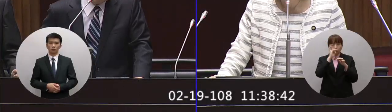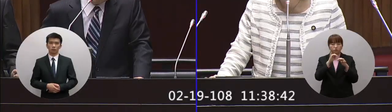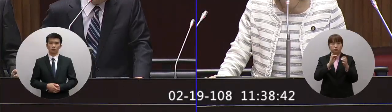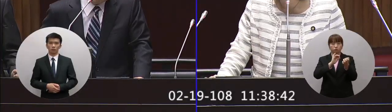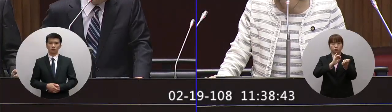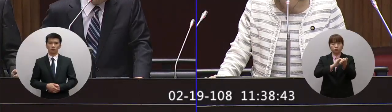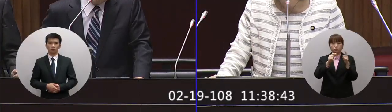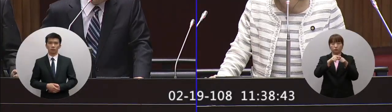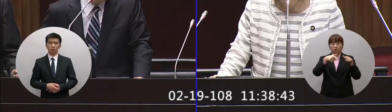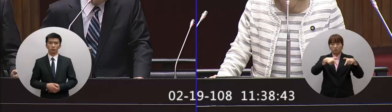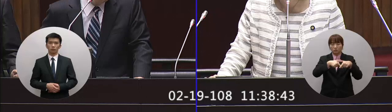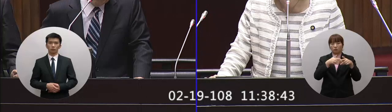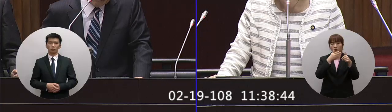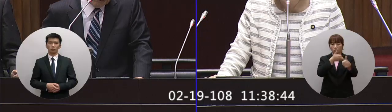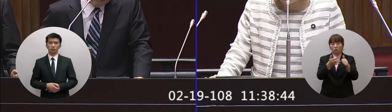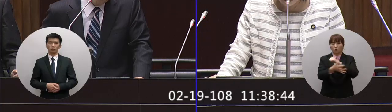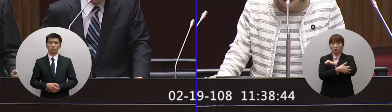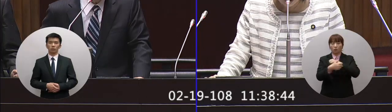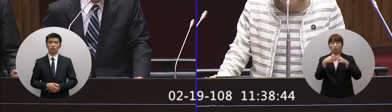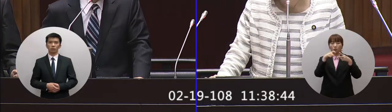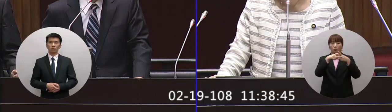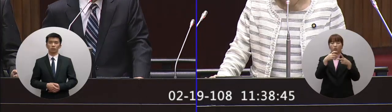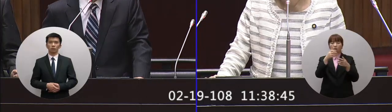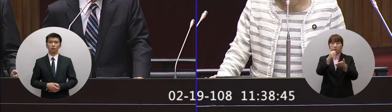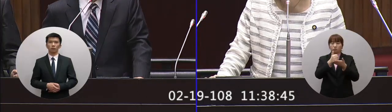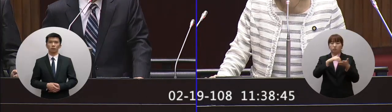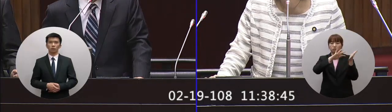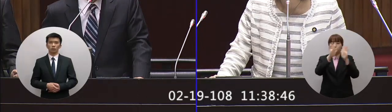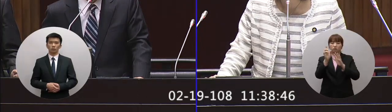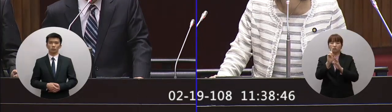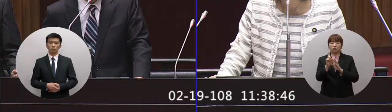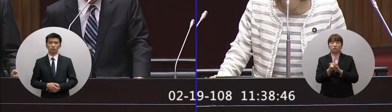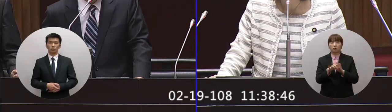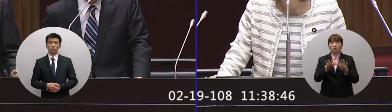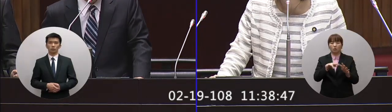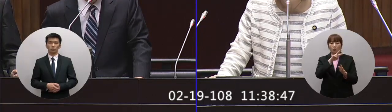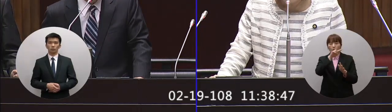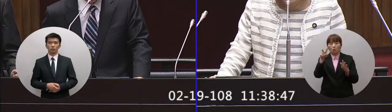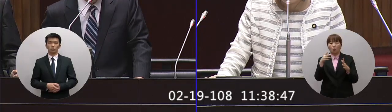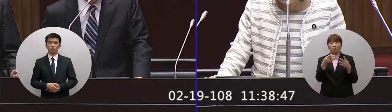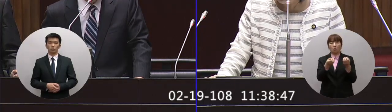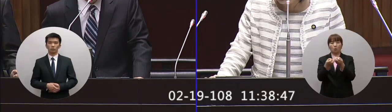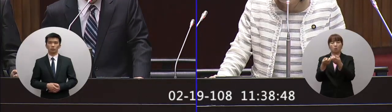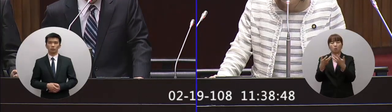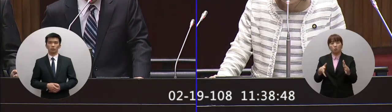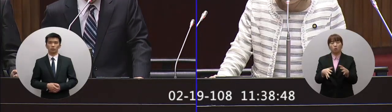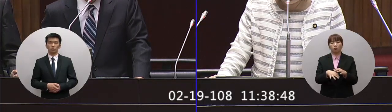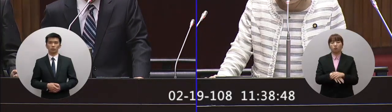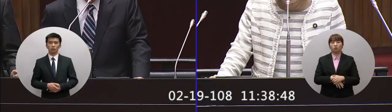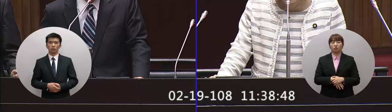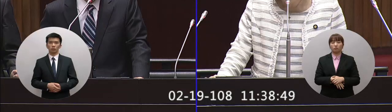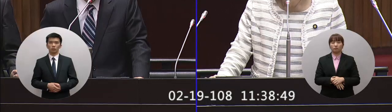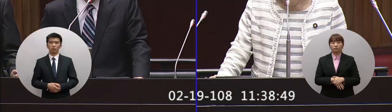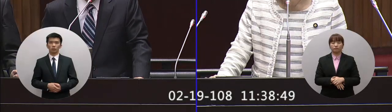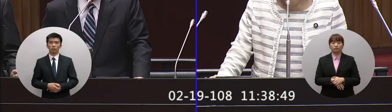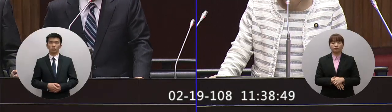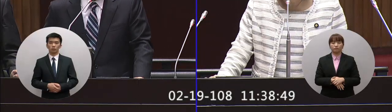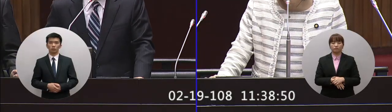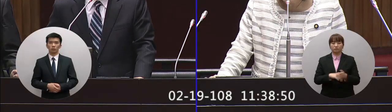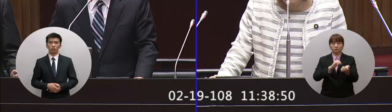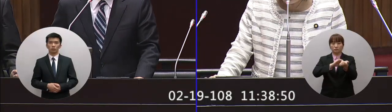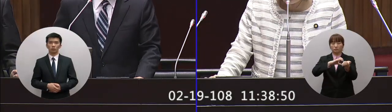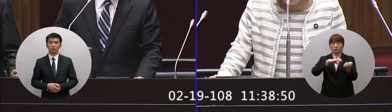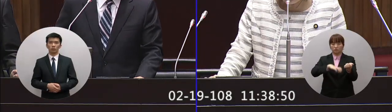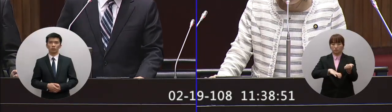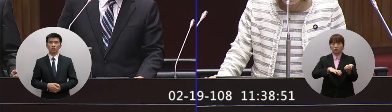中心有关看护工的一个聘请的情况，真的我们看到蛮多的问题哦。那我这边要特别要提到的是，医